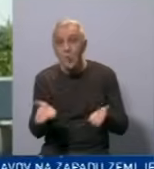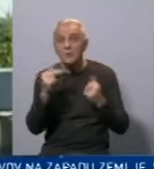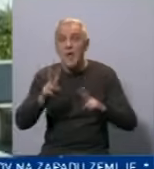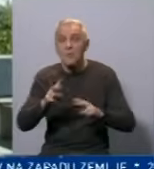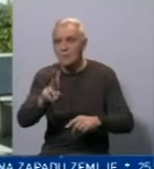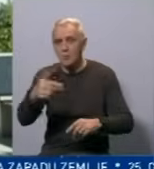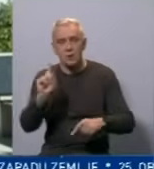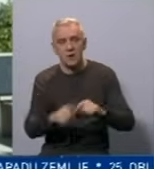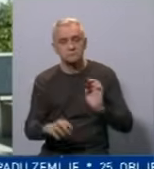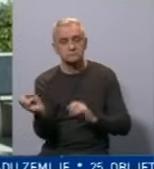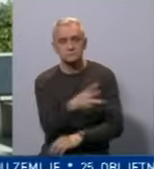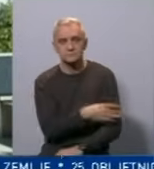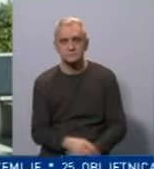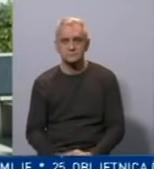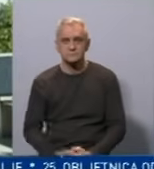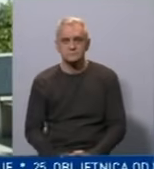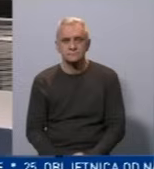svoje imovine.